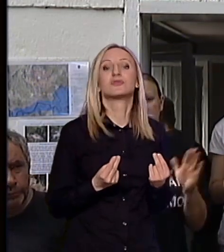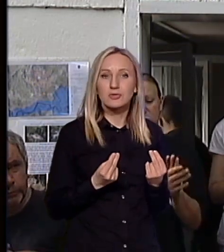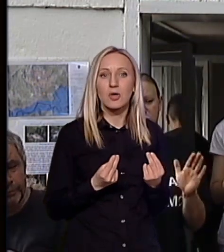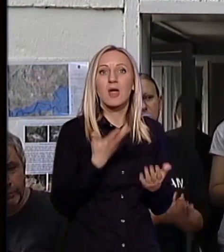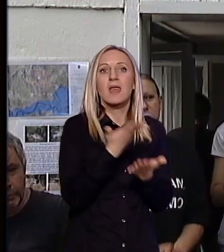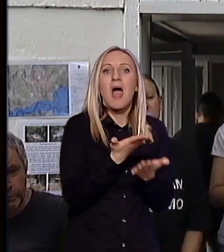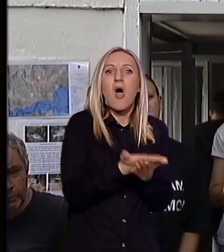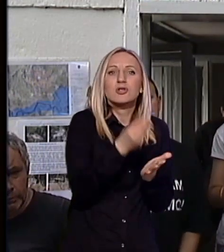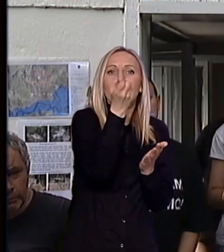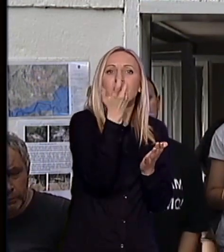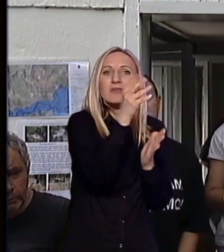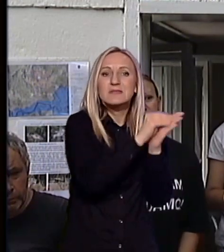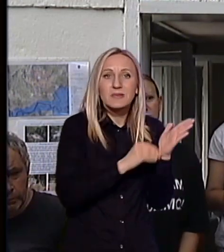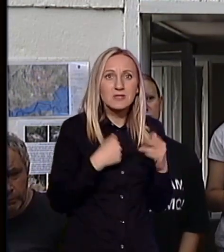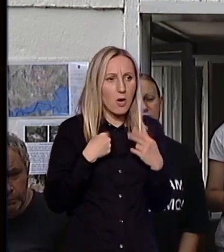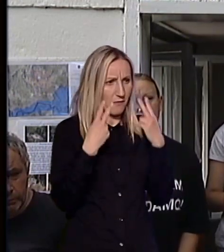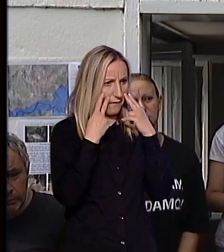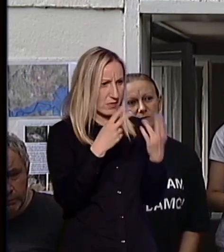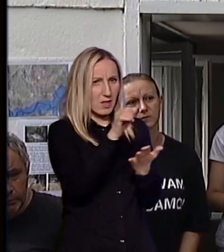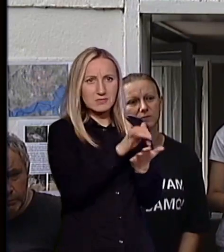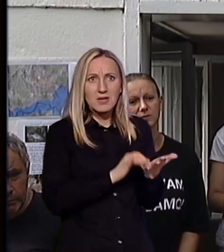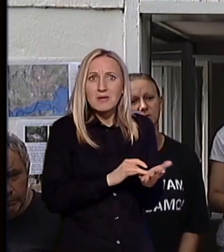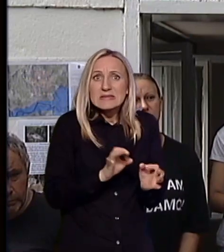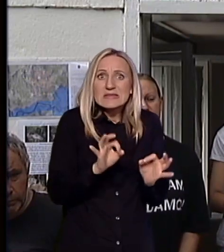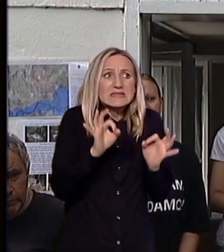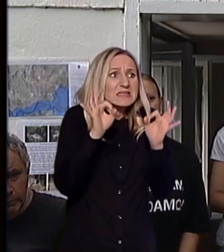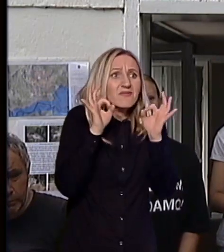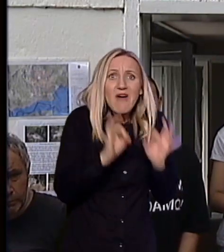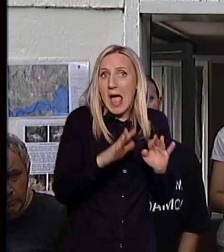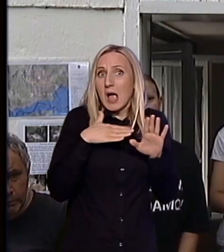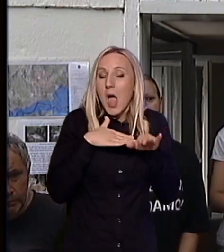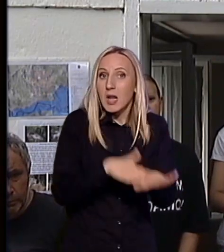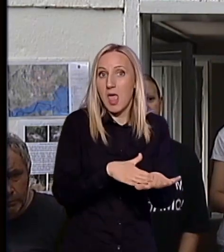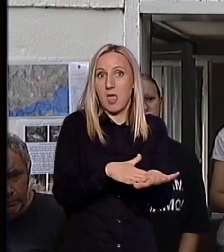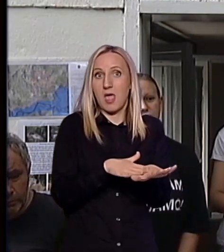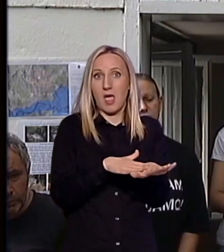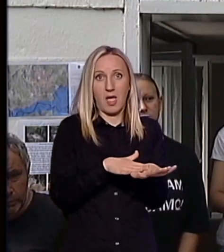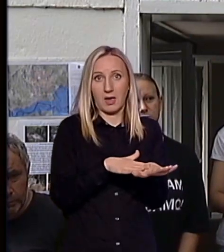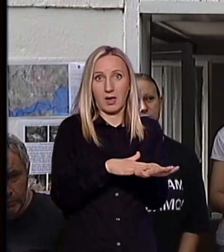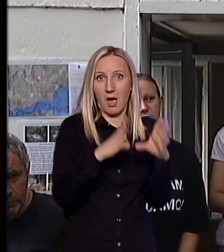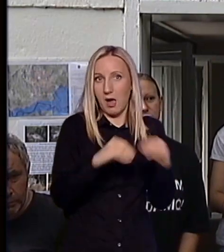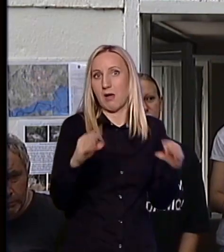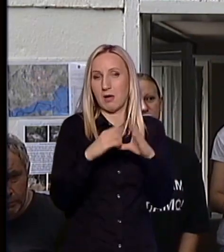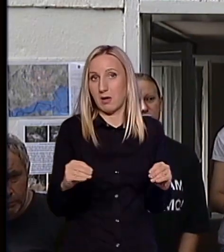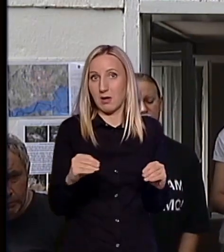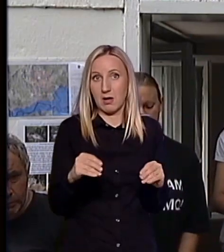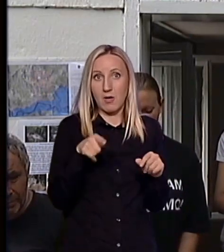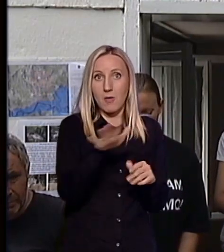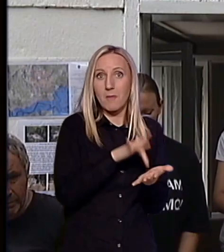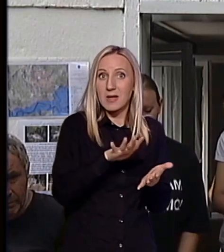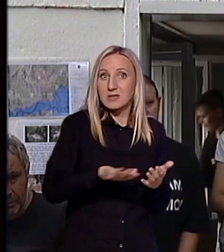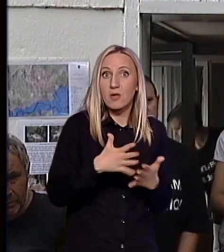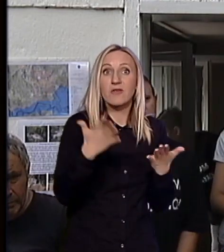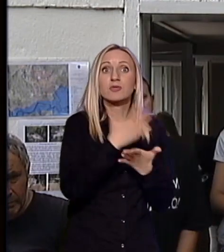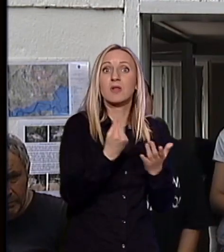spiskova koje sam imala priliku da vidim, skoro da ne postoji ni jedna reka u ovom kraju, pa čak u većem